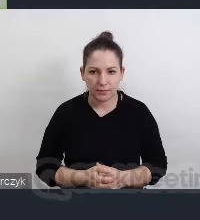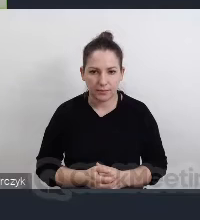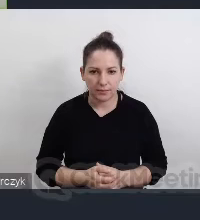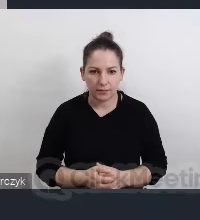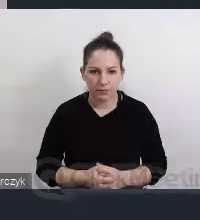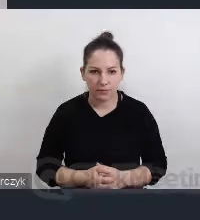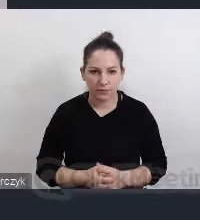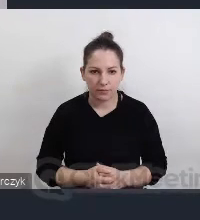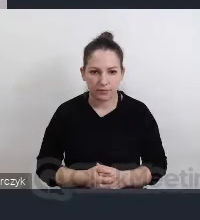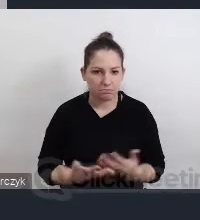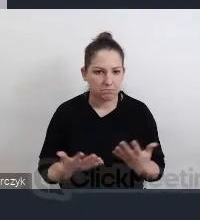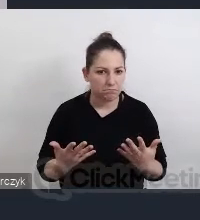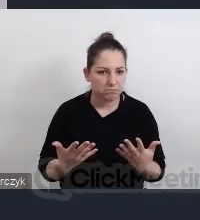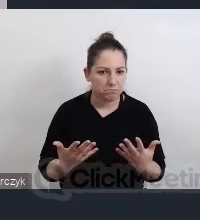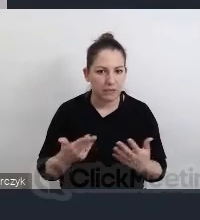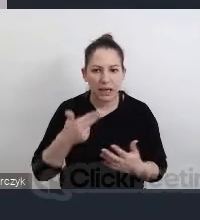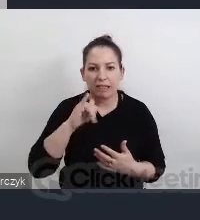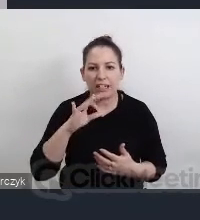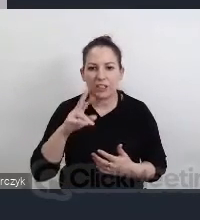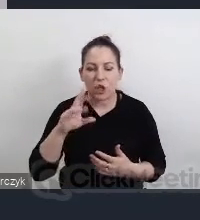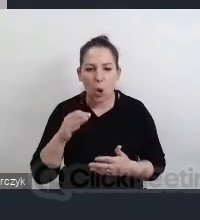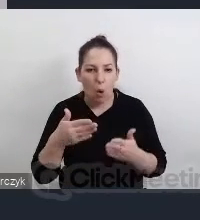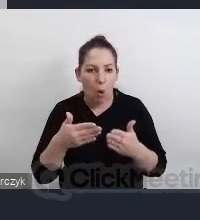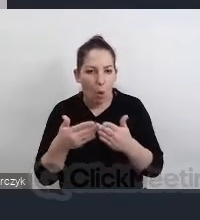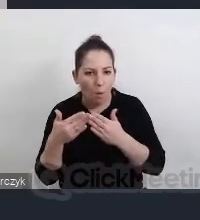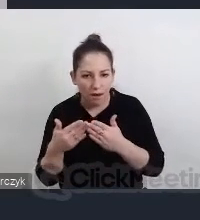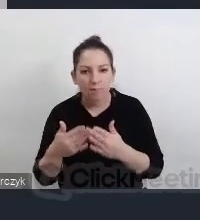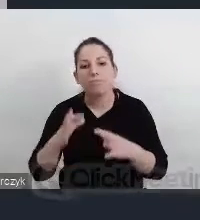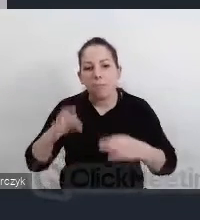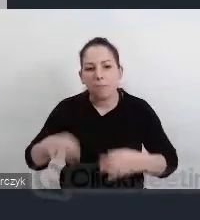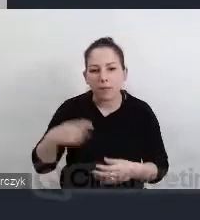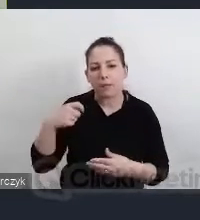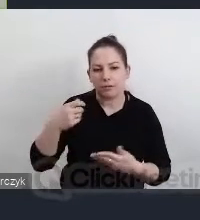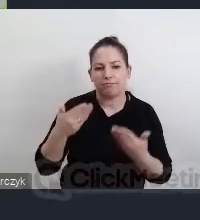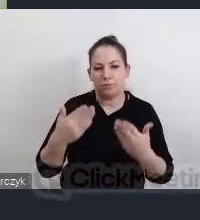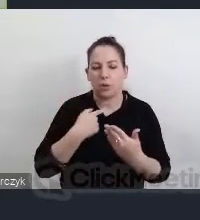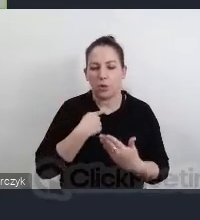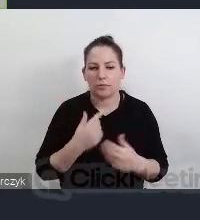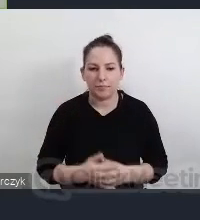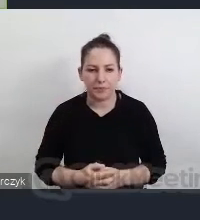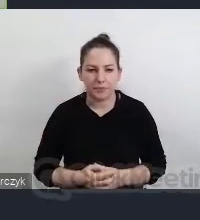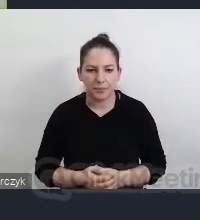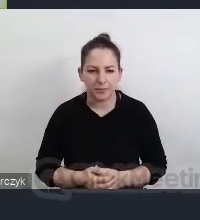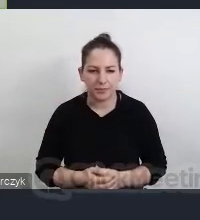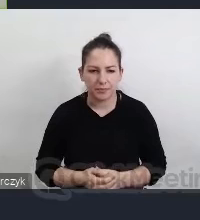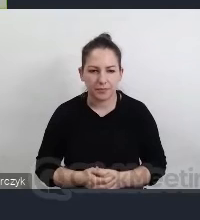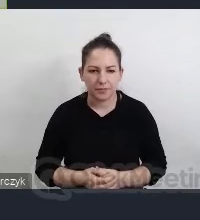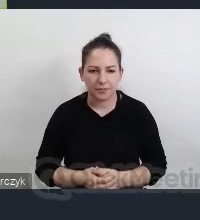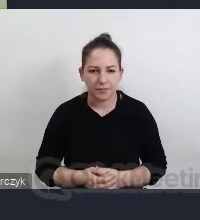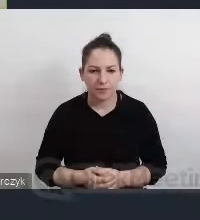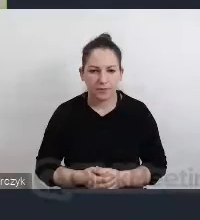Nisko nam się gdzieś na chwilę schowało, to może panie prezydencie oddam panu głos.